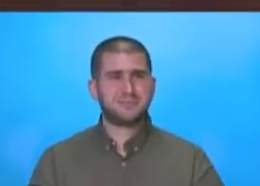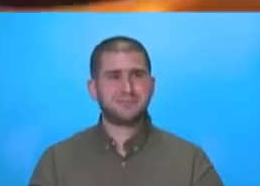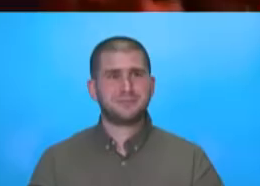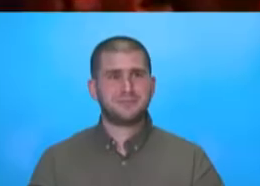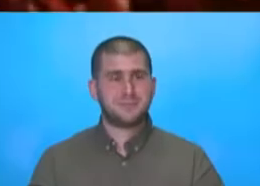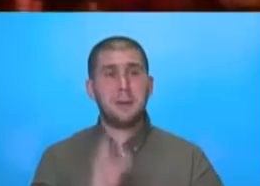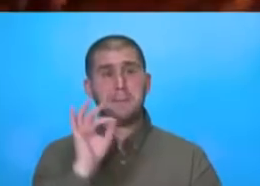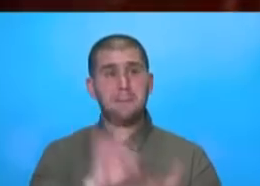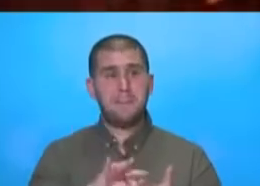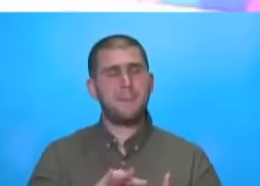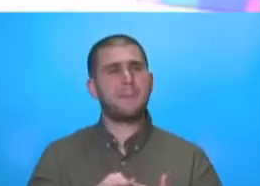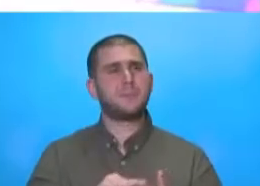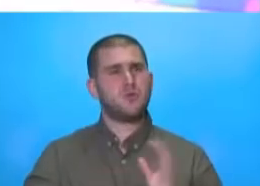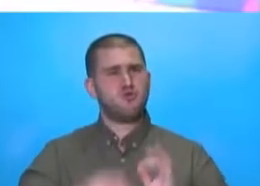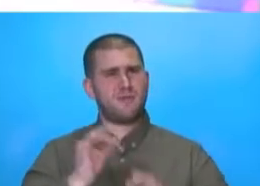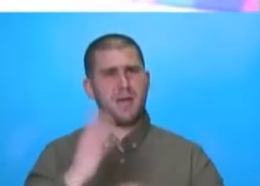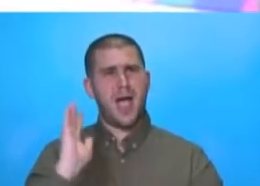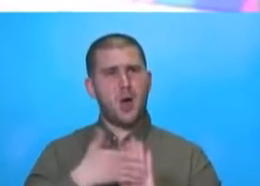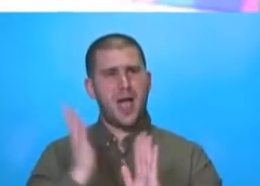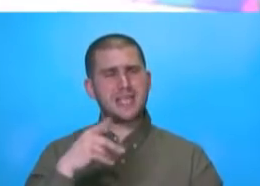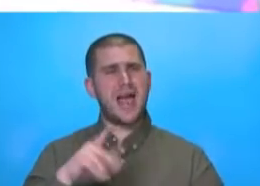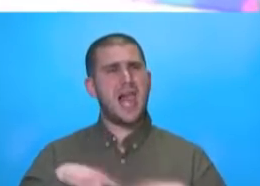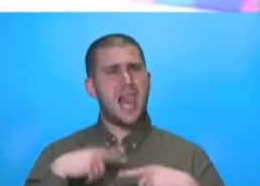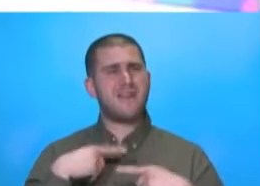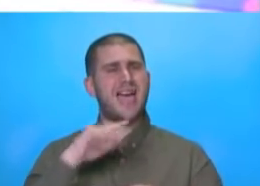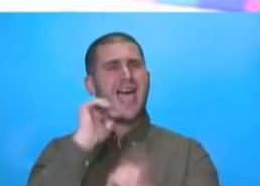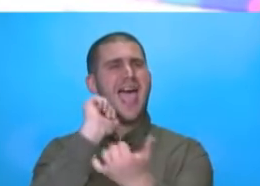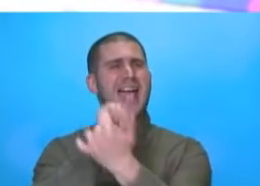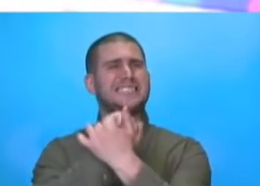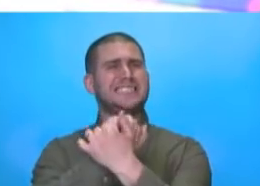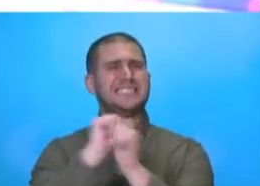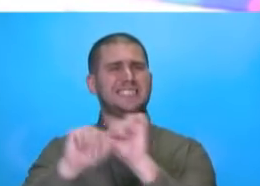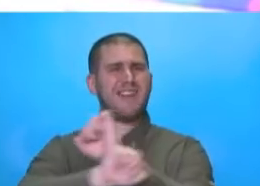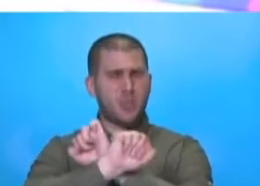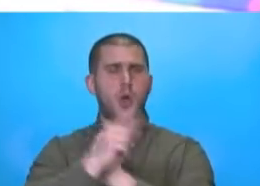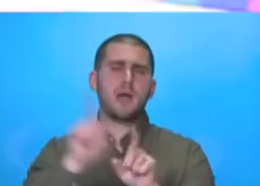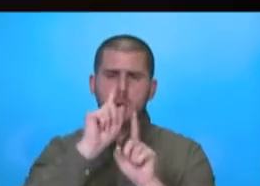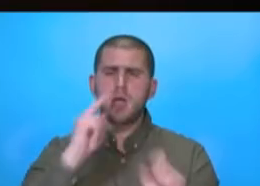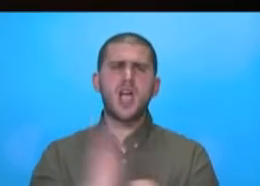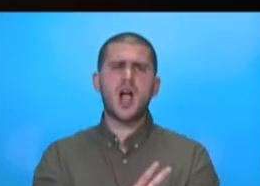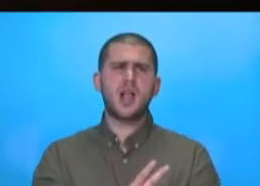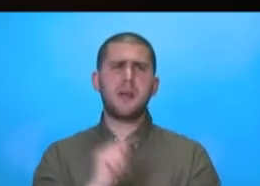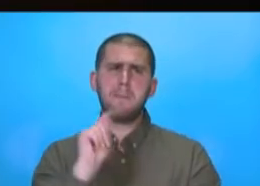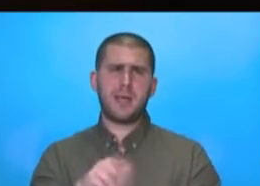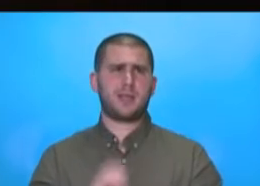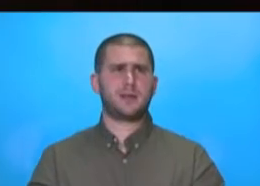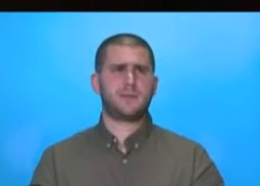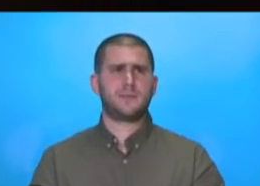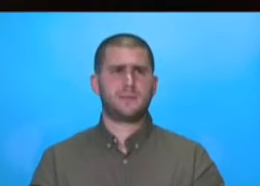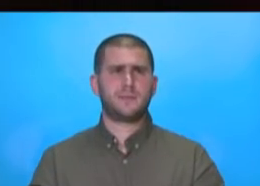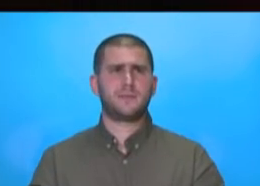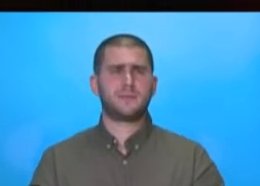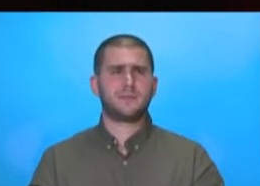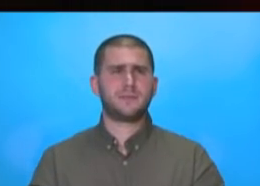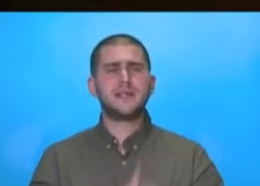והזוכה היא... מהרגע של הבתי שפטים, הכל היה לייב באקס, ואתה כבר כאילו סוג של הורגלתי לזה. באתי על זה.